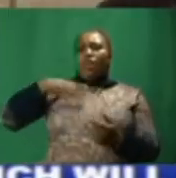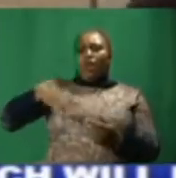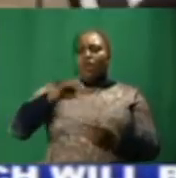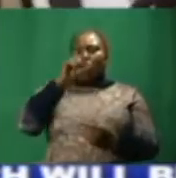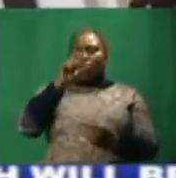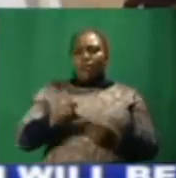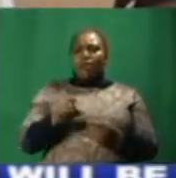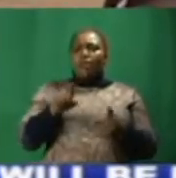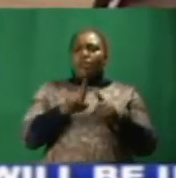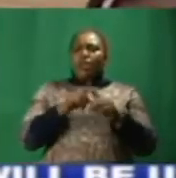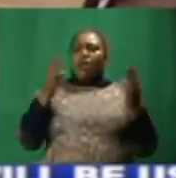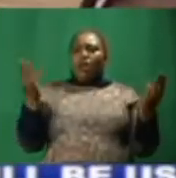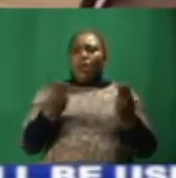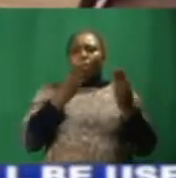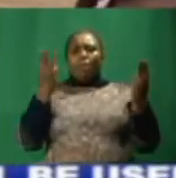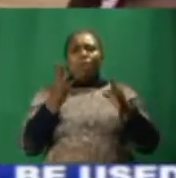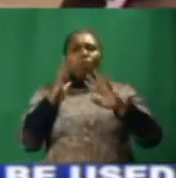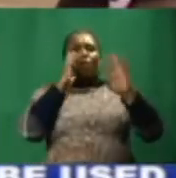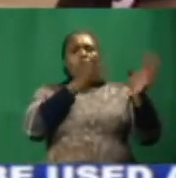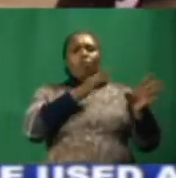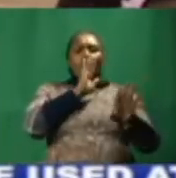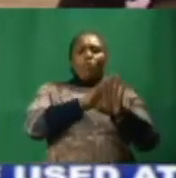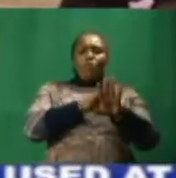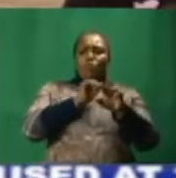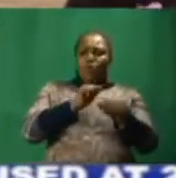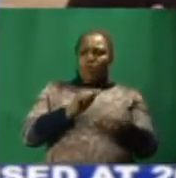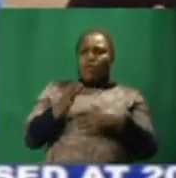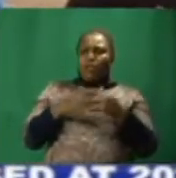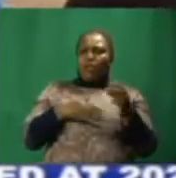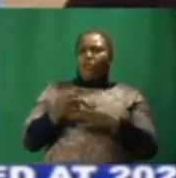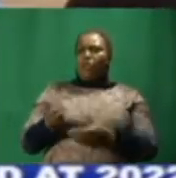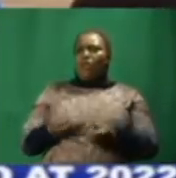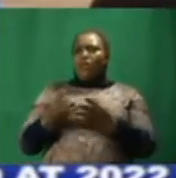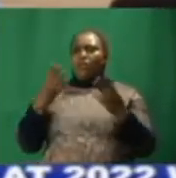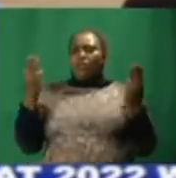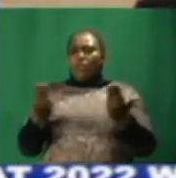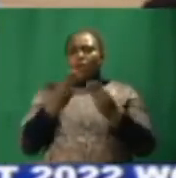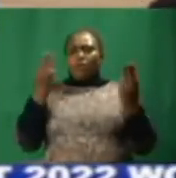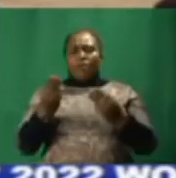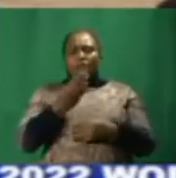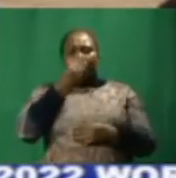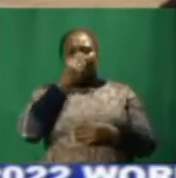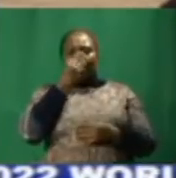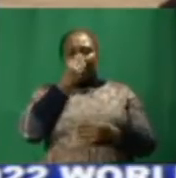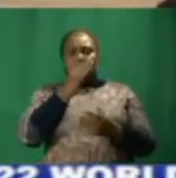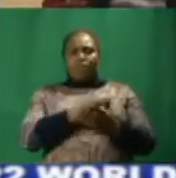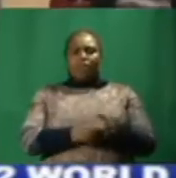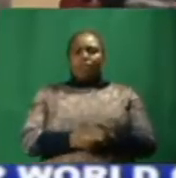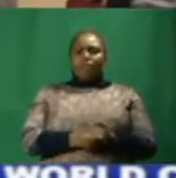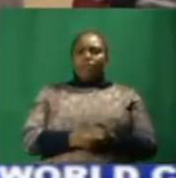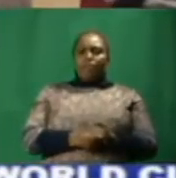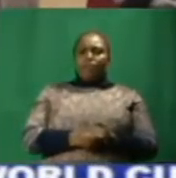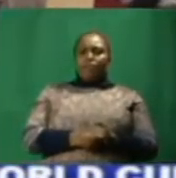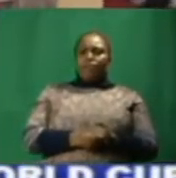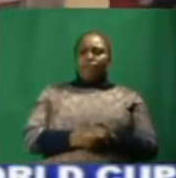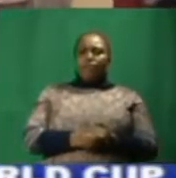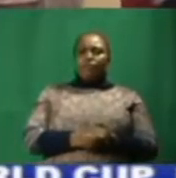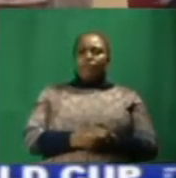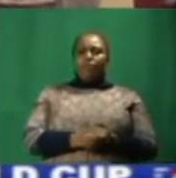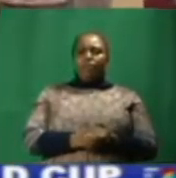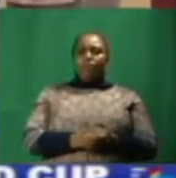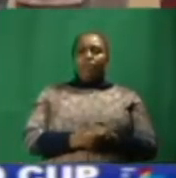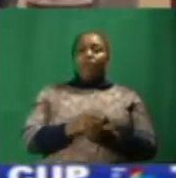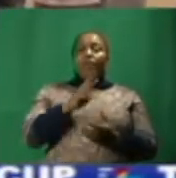Ngaloko ukuthi le sive nayo sinyalo sigcwele amgwaqweni la kuthi lesikutholayo. Nika abantu ungasense labanye bayabalwa labanye banjanjanyana. Lilunga